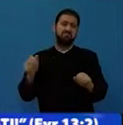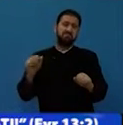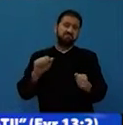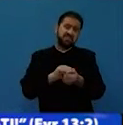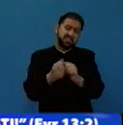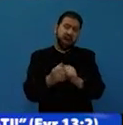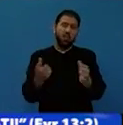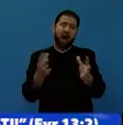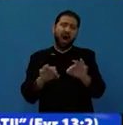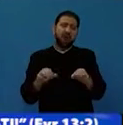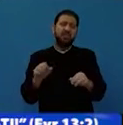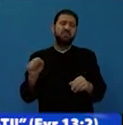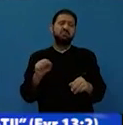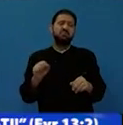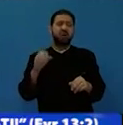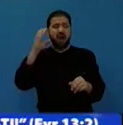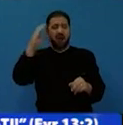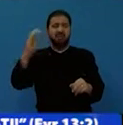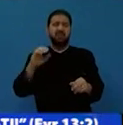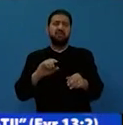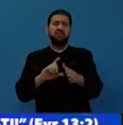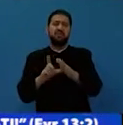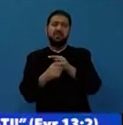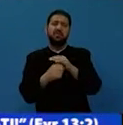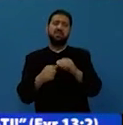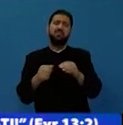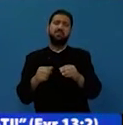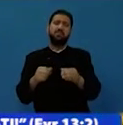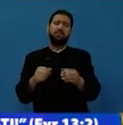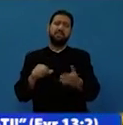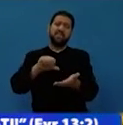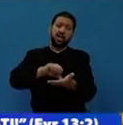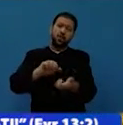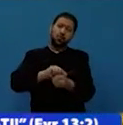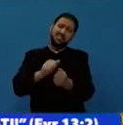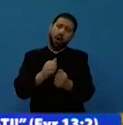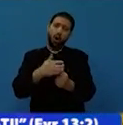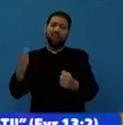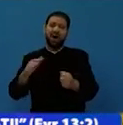spiritualități din interiorul sau din afara spațiului islamic.